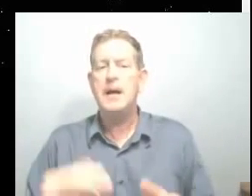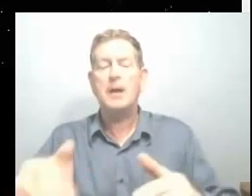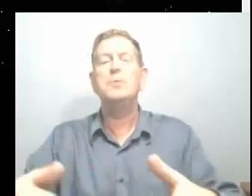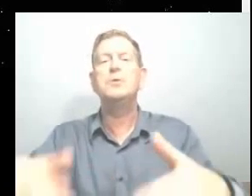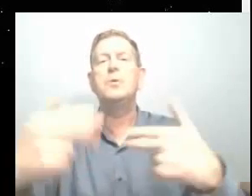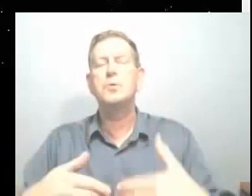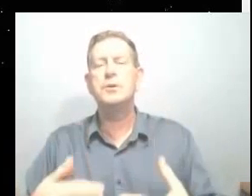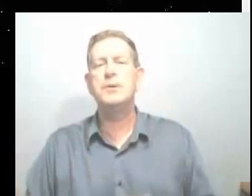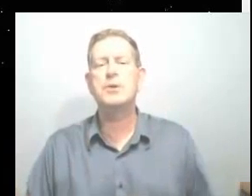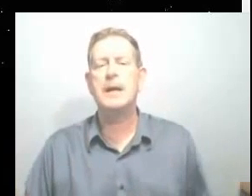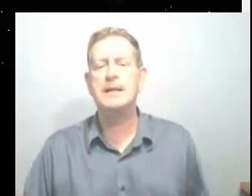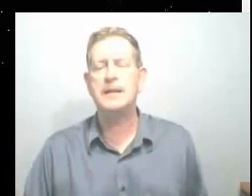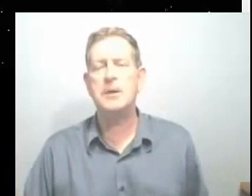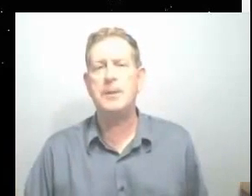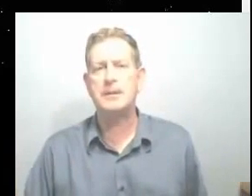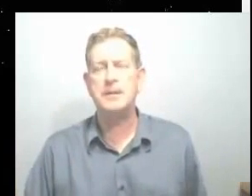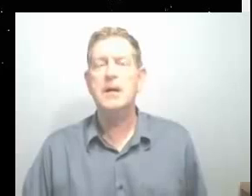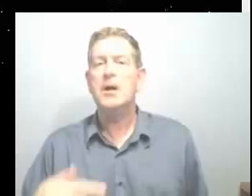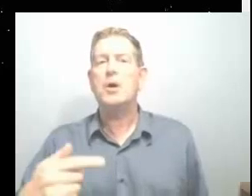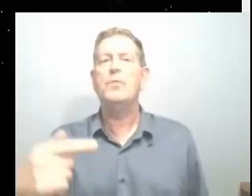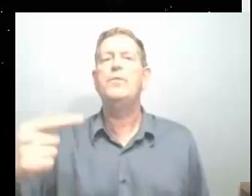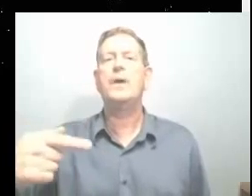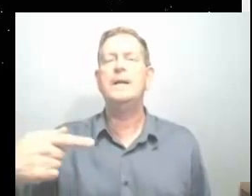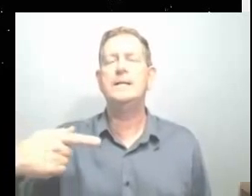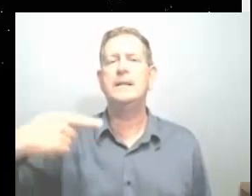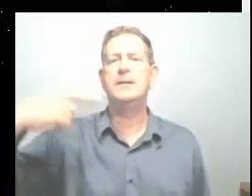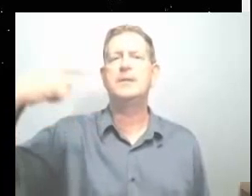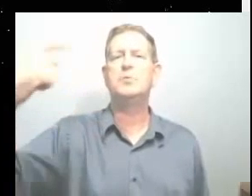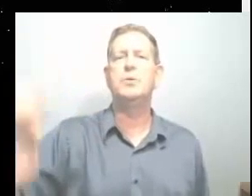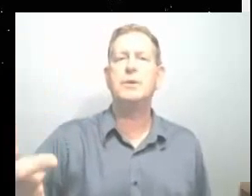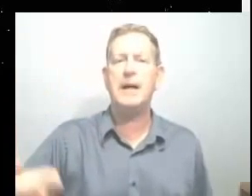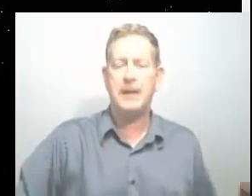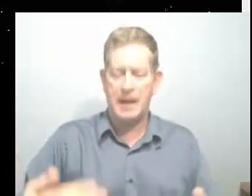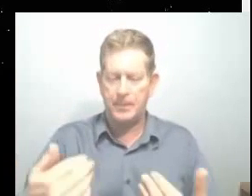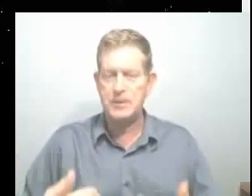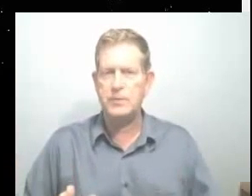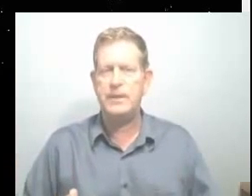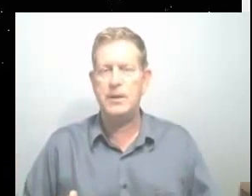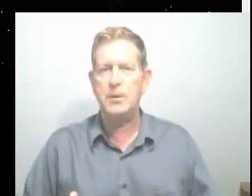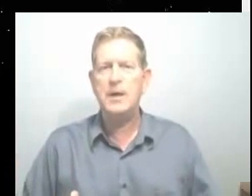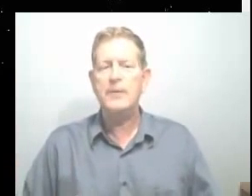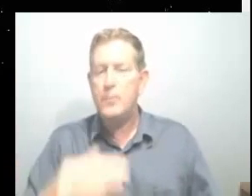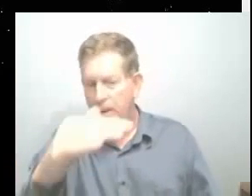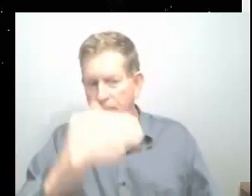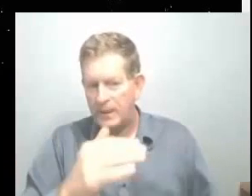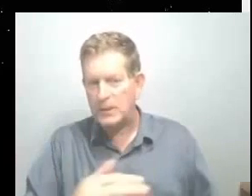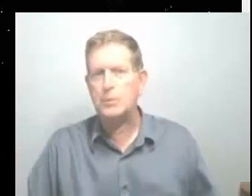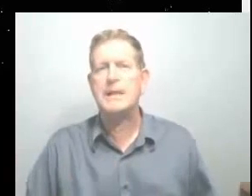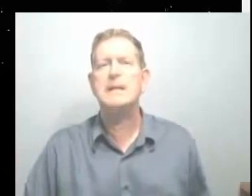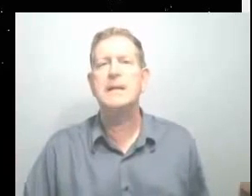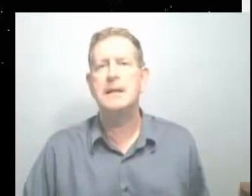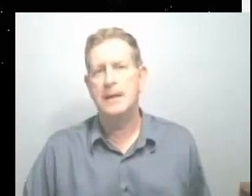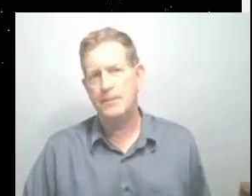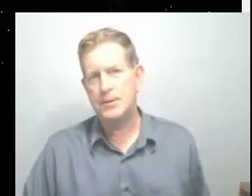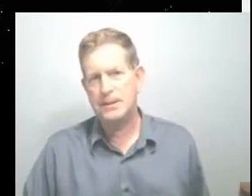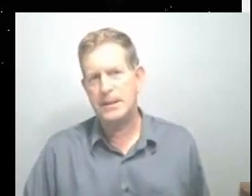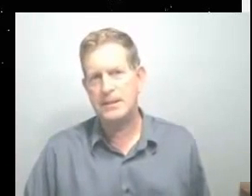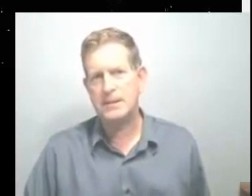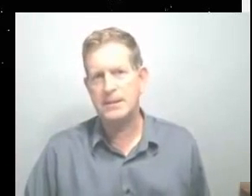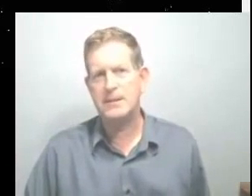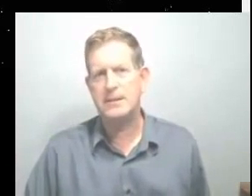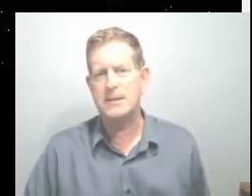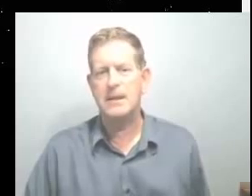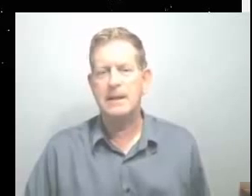bien. Alors nous allons continuer jusqu'à la dernière partie. Quand vous ferez les exercices plus tard, après ce vidéo, vous pourrez faire la totalité de